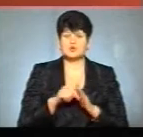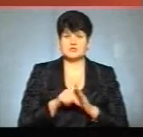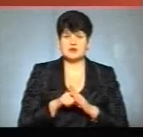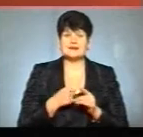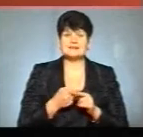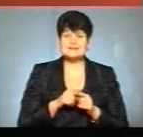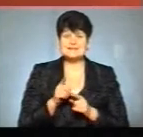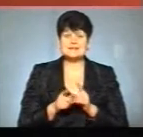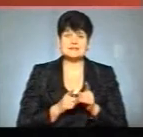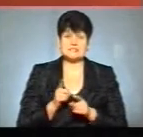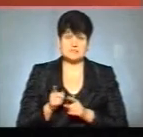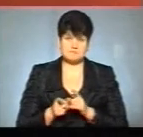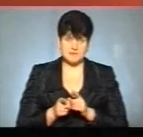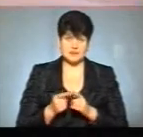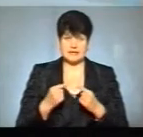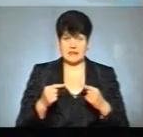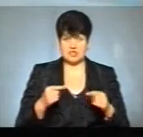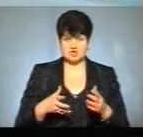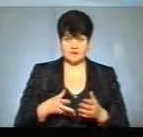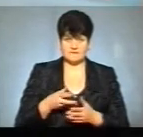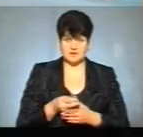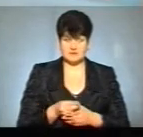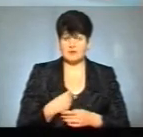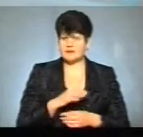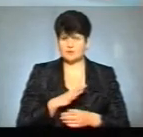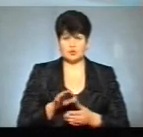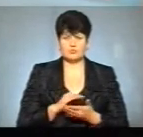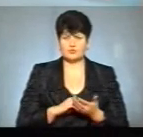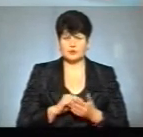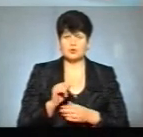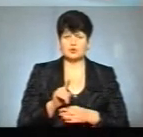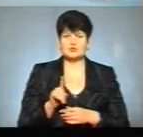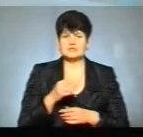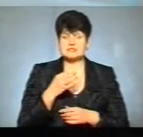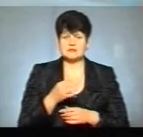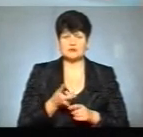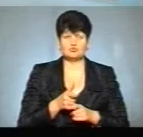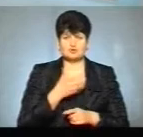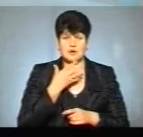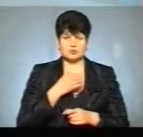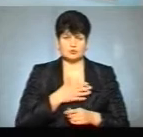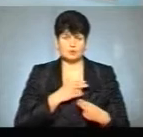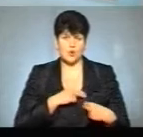зміни безпосередньо для інших виплат? Я не буду повторювати того, що сказали дуже гарно мої колеги